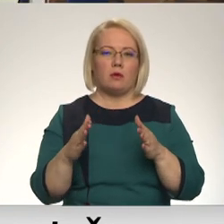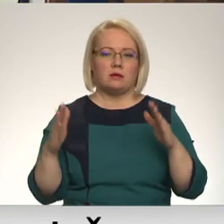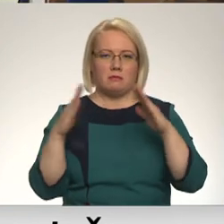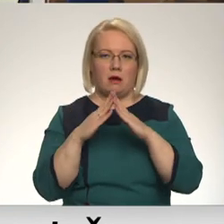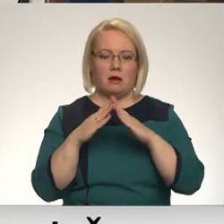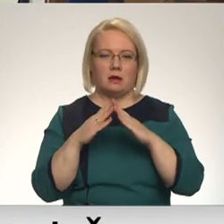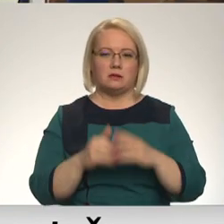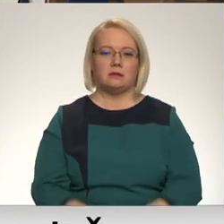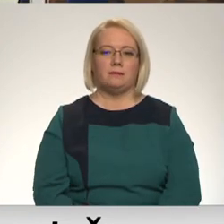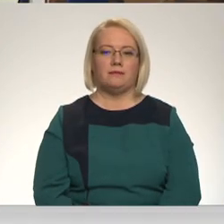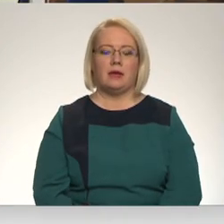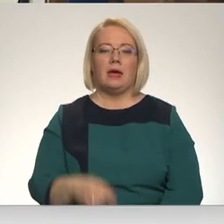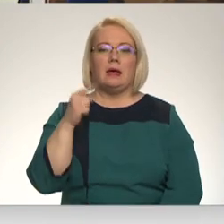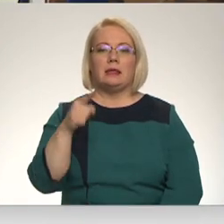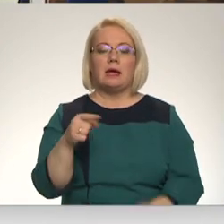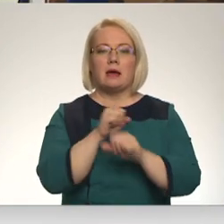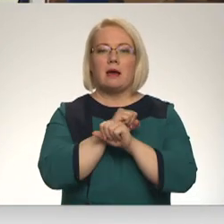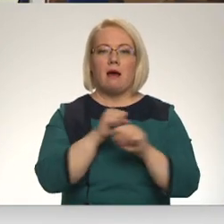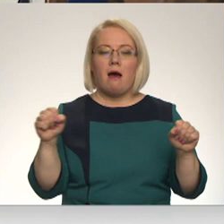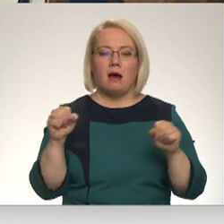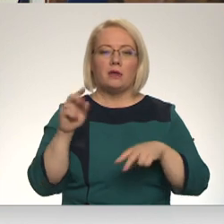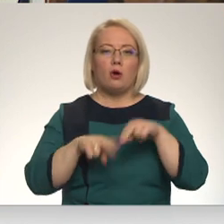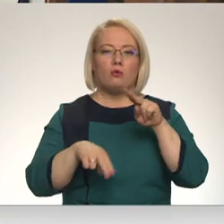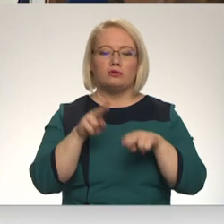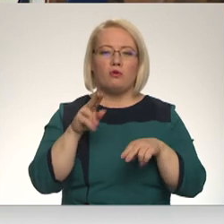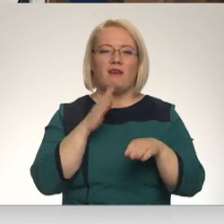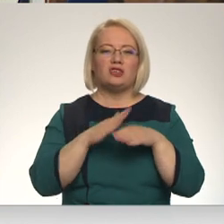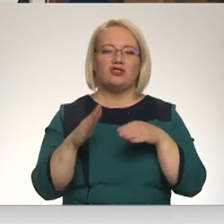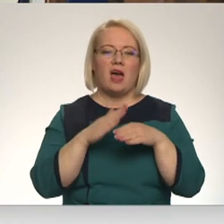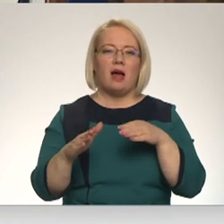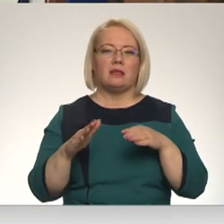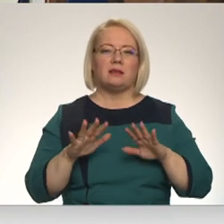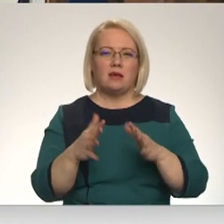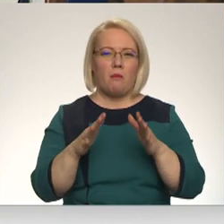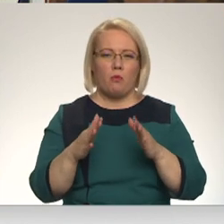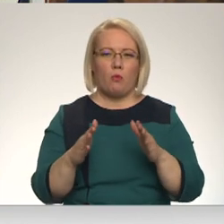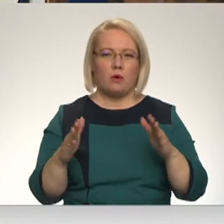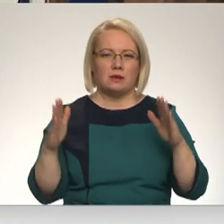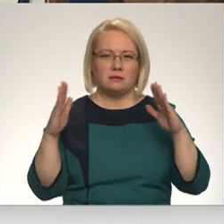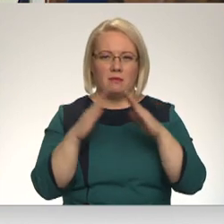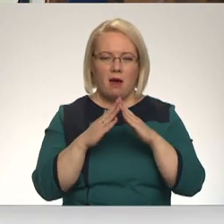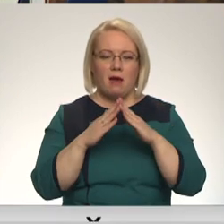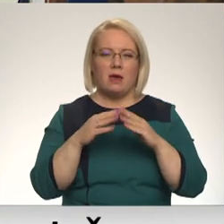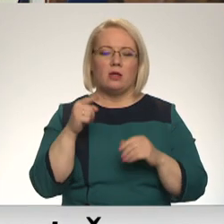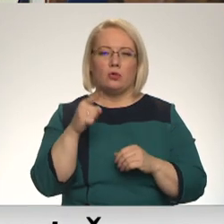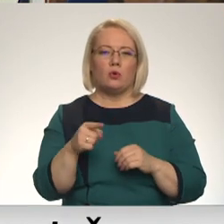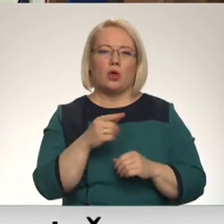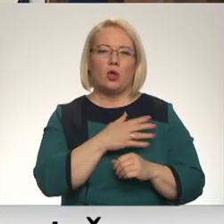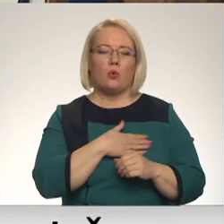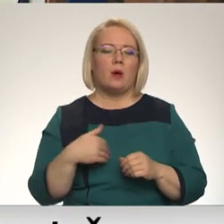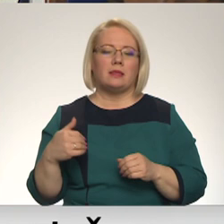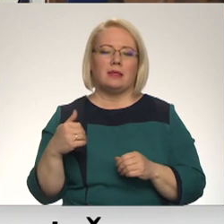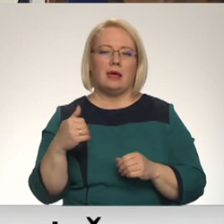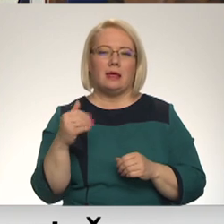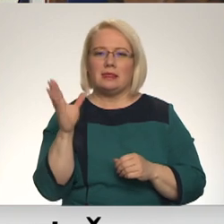katlumājas. Tik ātros laikos izbūvēt šķeldas katlumājas un palaist viņas darbībā ir ļoti tuvu neiespējami,